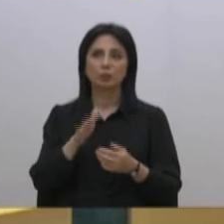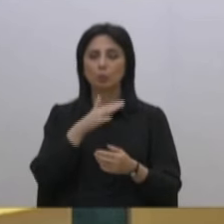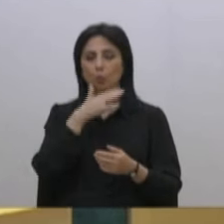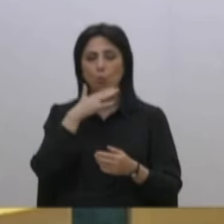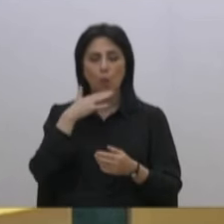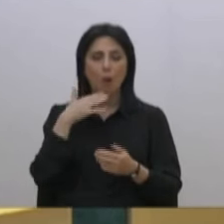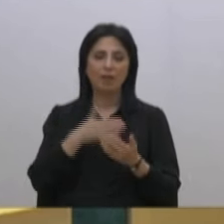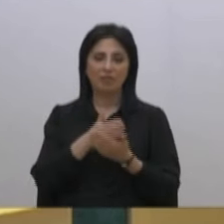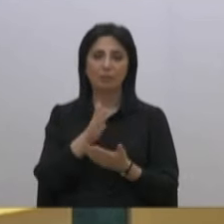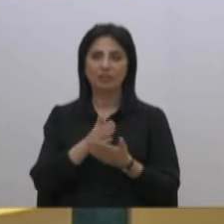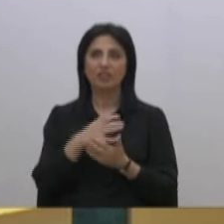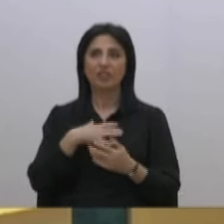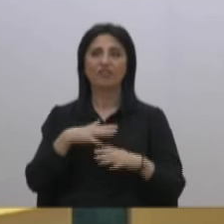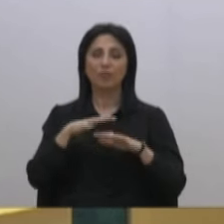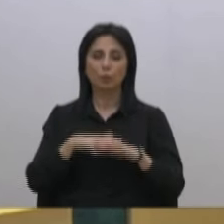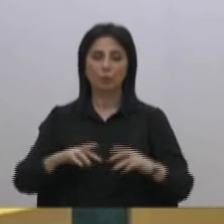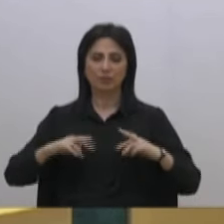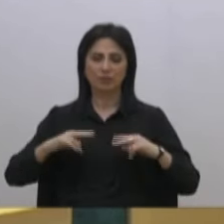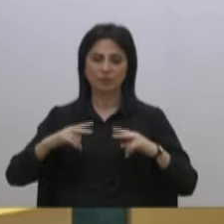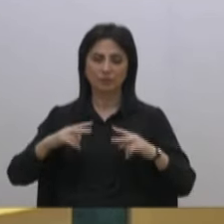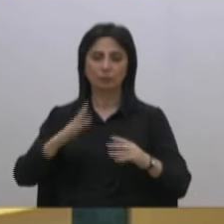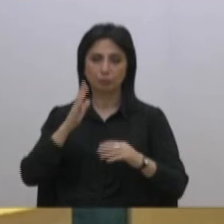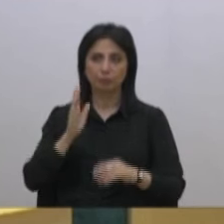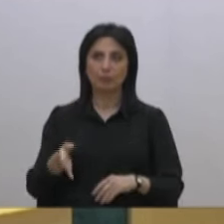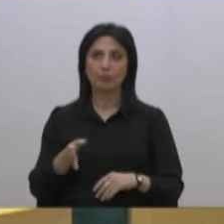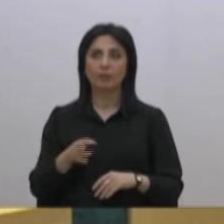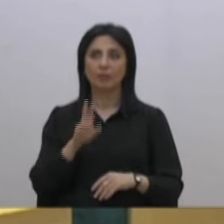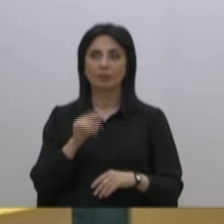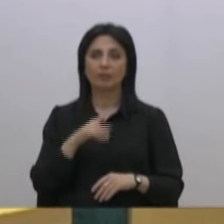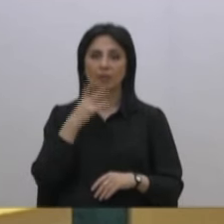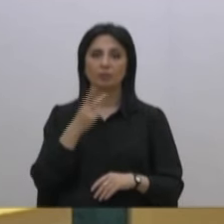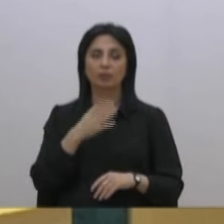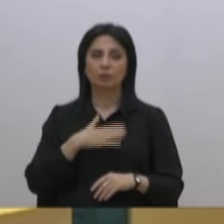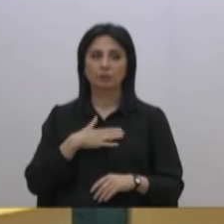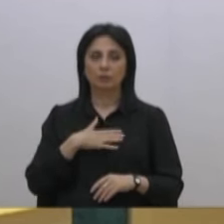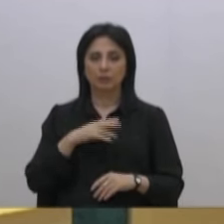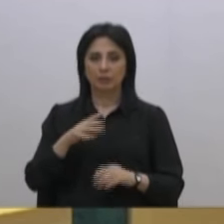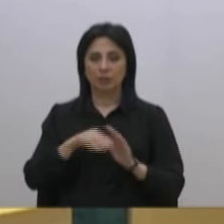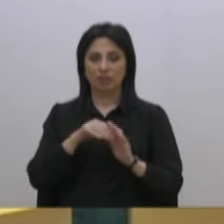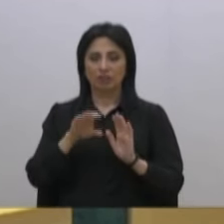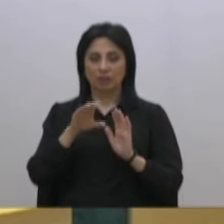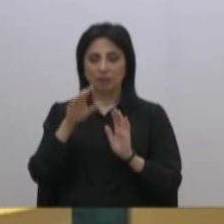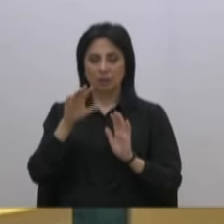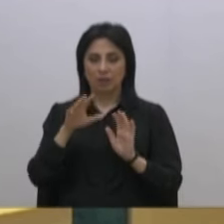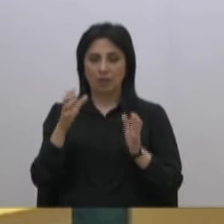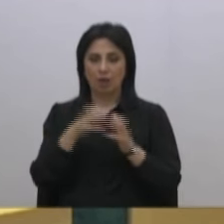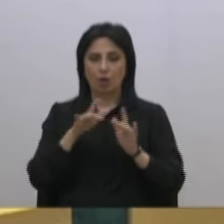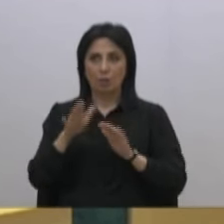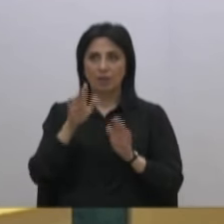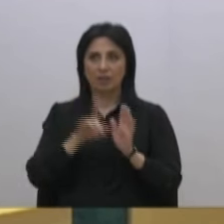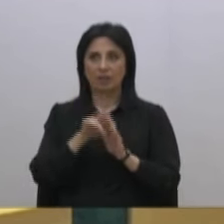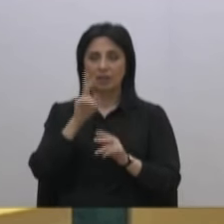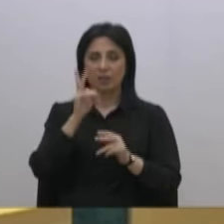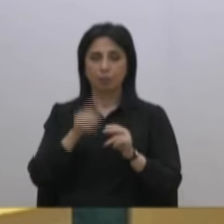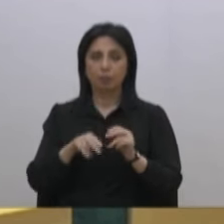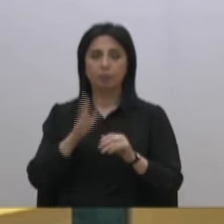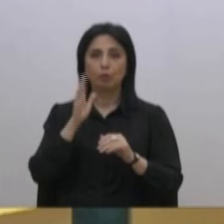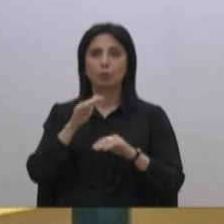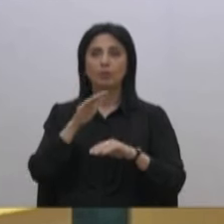უამრავი მიმართულებით ფუნდამენტური ცვლილებები შეთავაზებული და რა თქმა უნდა ჩვენი საარჩევნო კამპანია თავიდან ბოლომდე იქნება აგებული